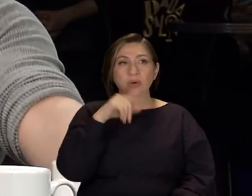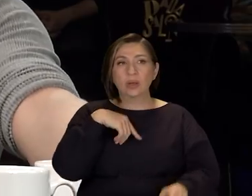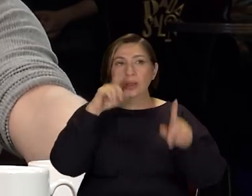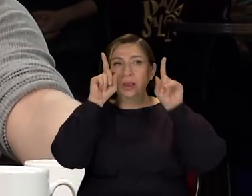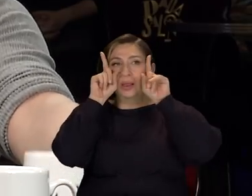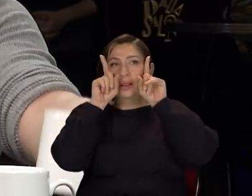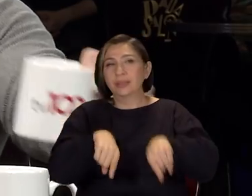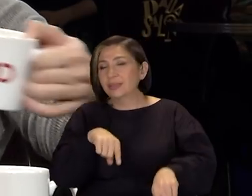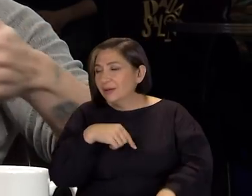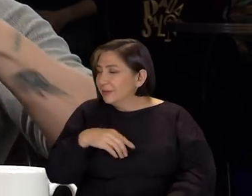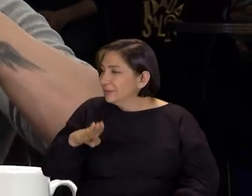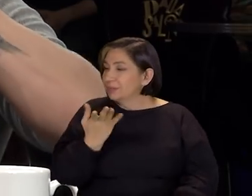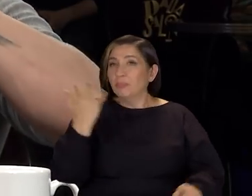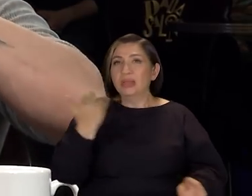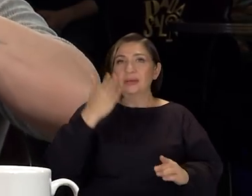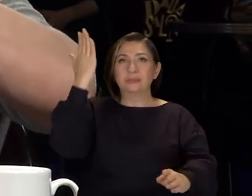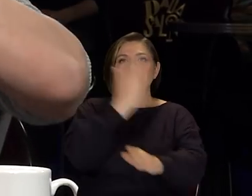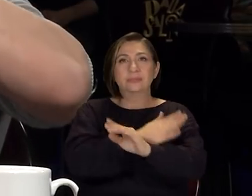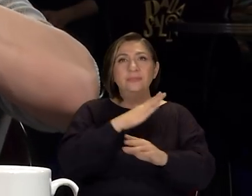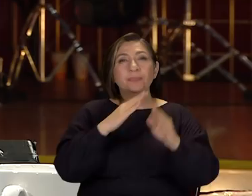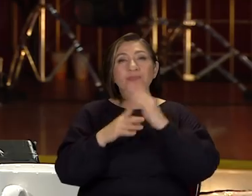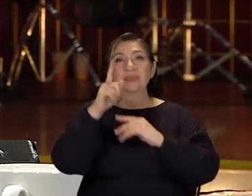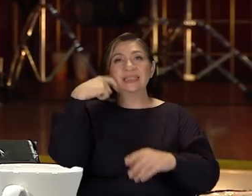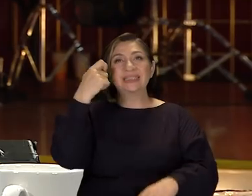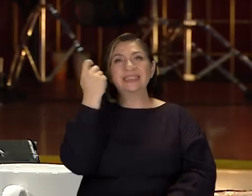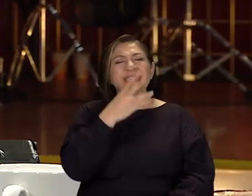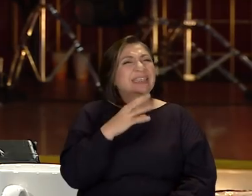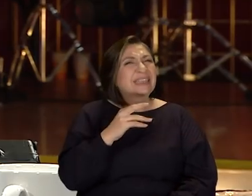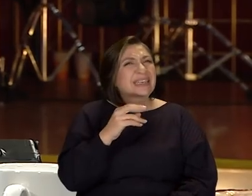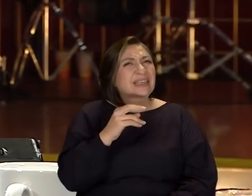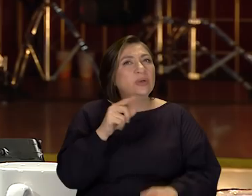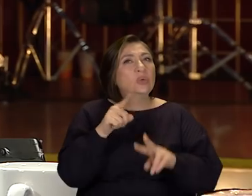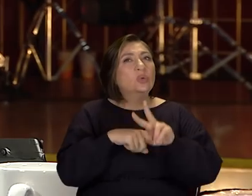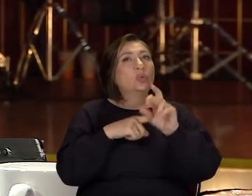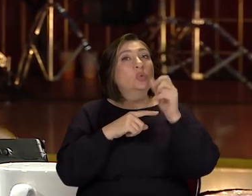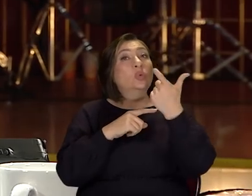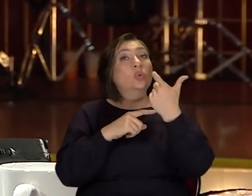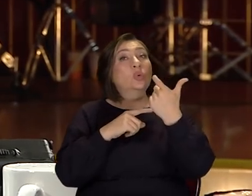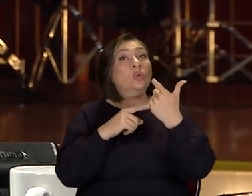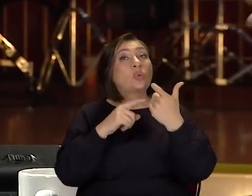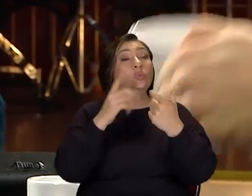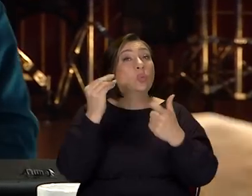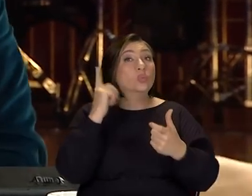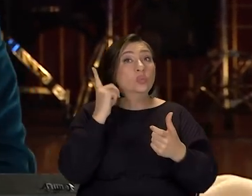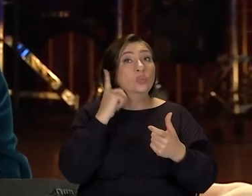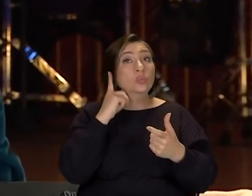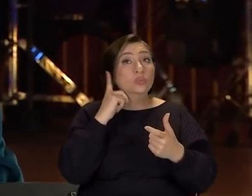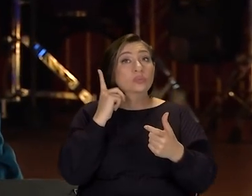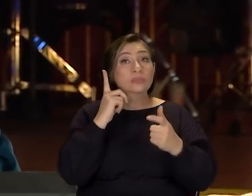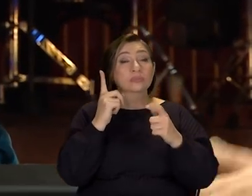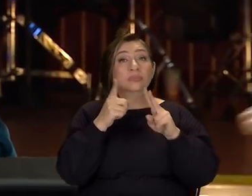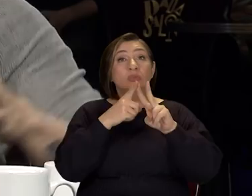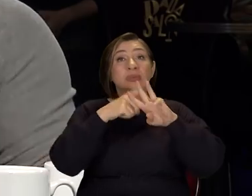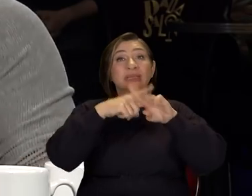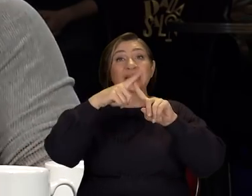İnsanı bayağı doğruya. Yani You diye bir dizi var. Buradan söyleyeyim. Ne diye dizi? You. Ha yu onu methediyorlar hakikaten Netflix'te. Methediyor